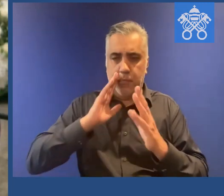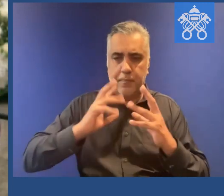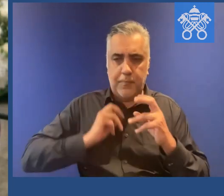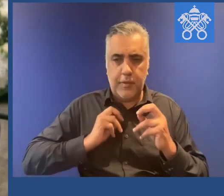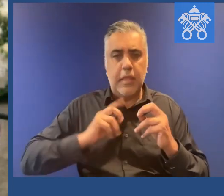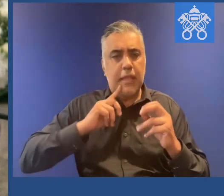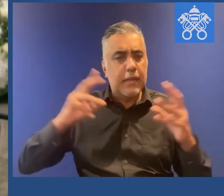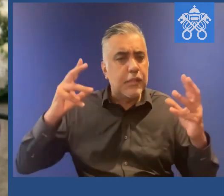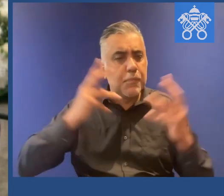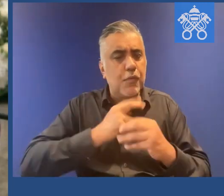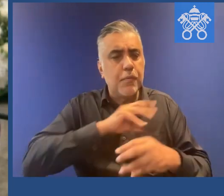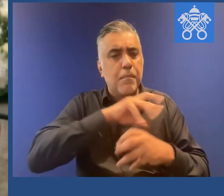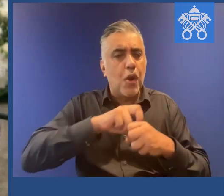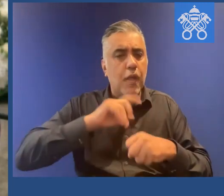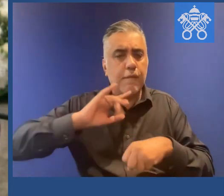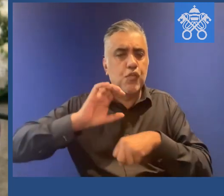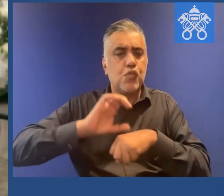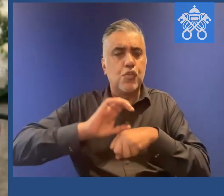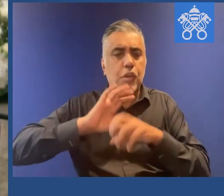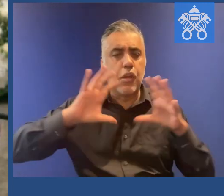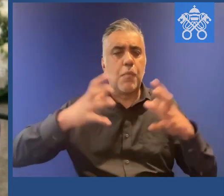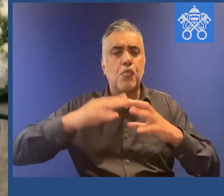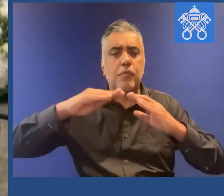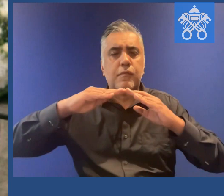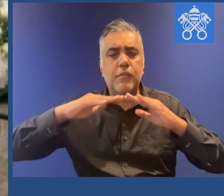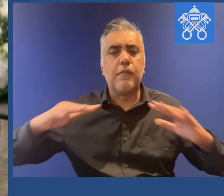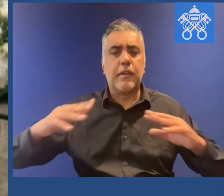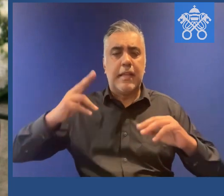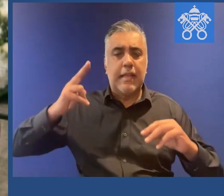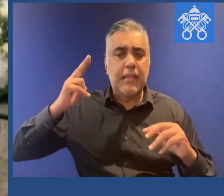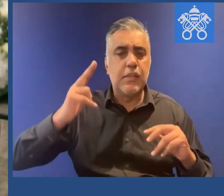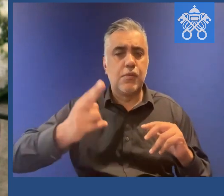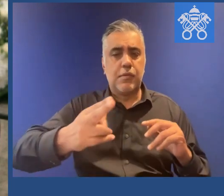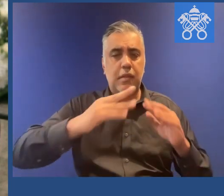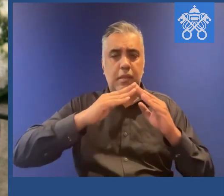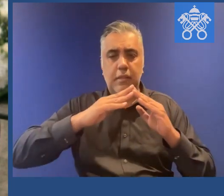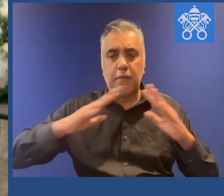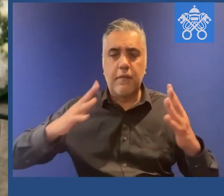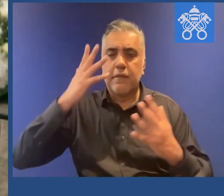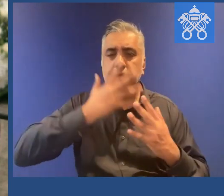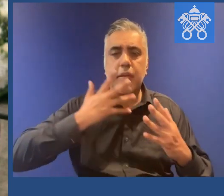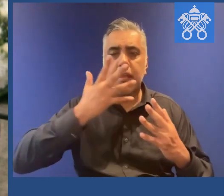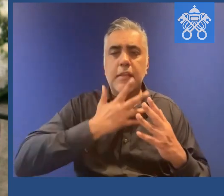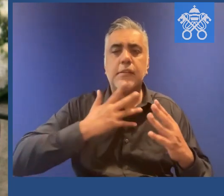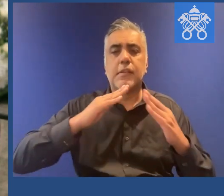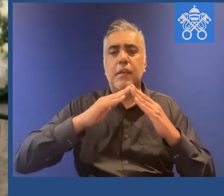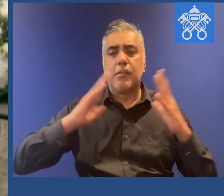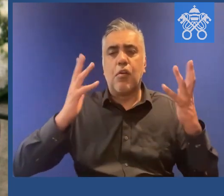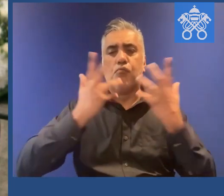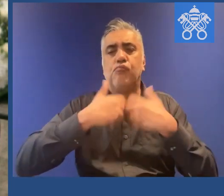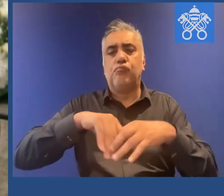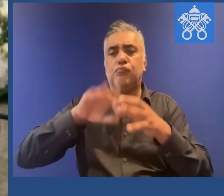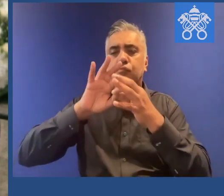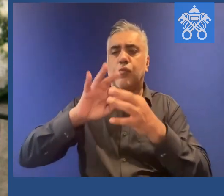È bello appartenere a una chiesa formata da storie e volti diversi che trovano armonia nell'unico volto di